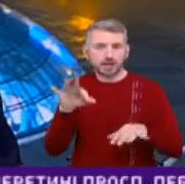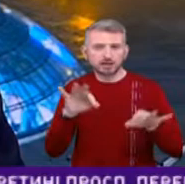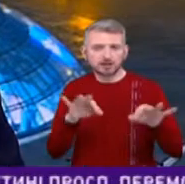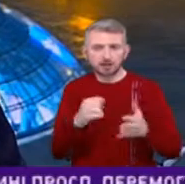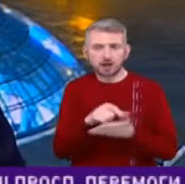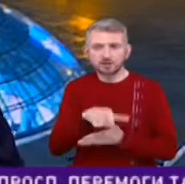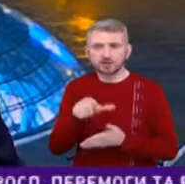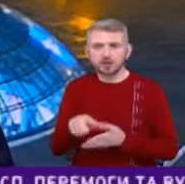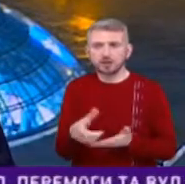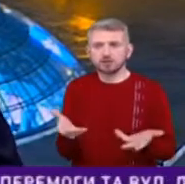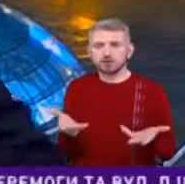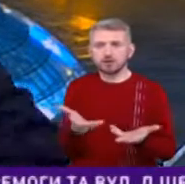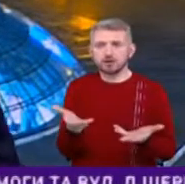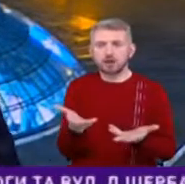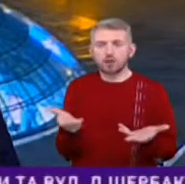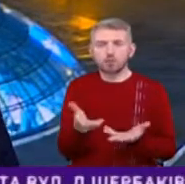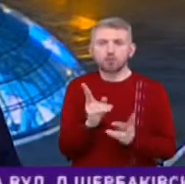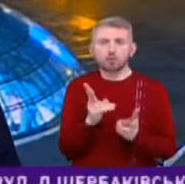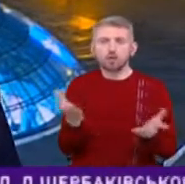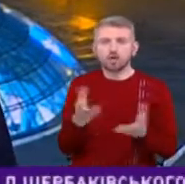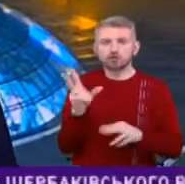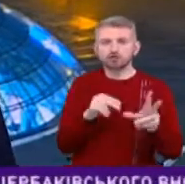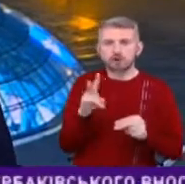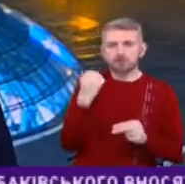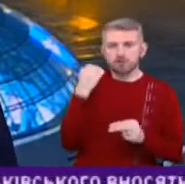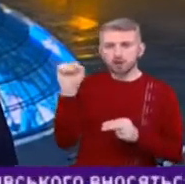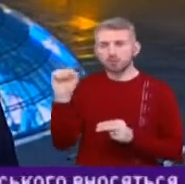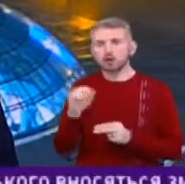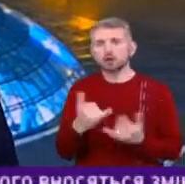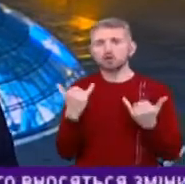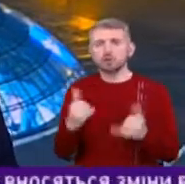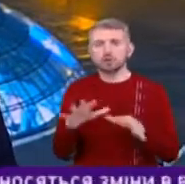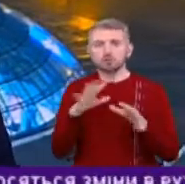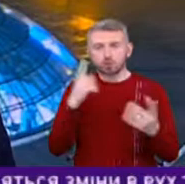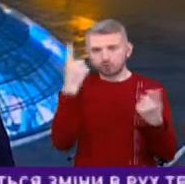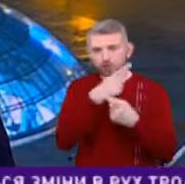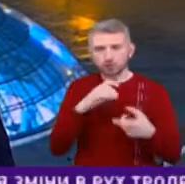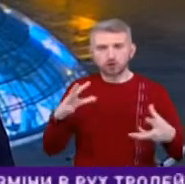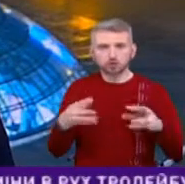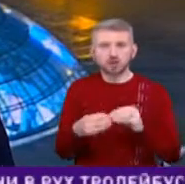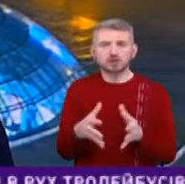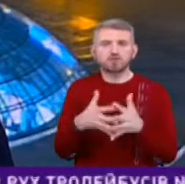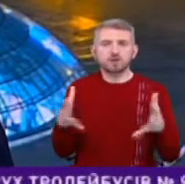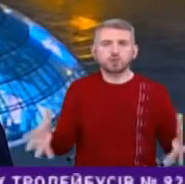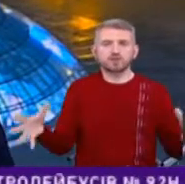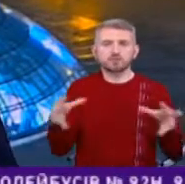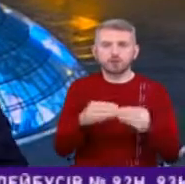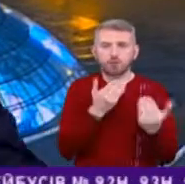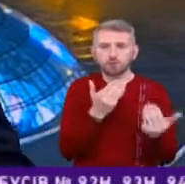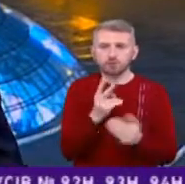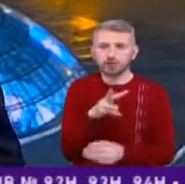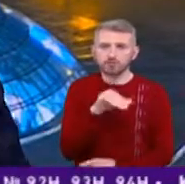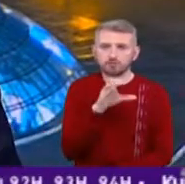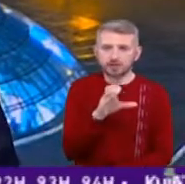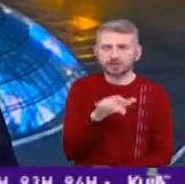кандидатів, кого, які шанси на перемогу. Сьогодні, до речі, було оприлюднено результати великого спільного опитування КМІС,